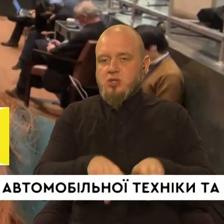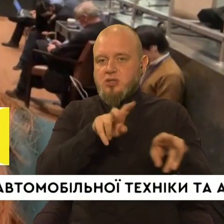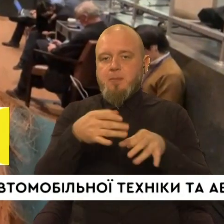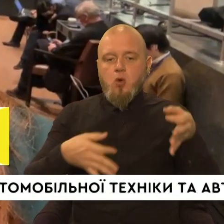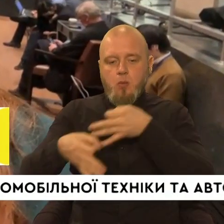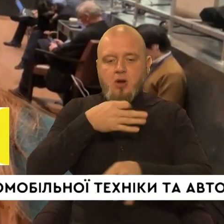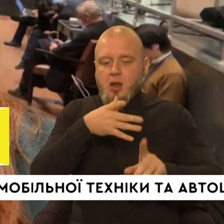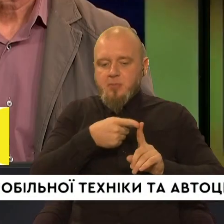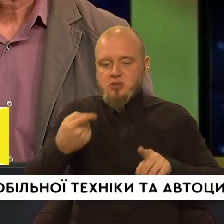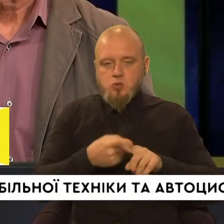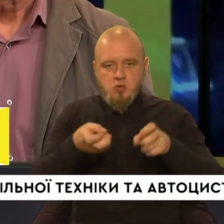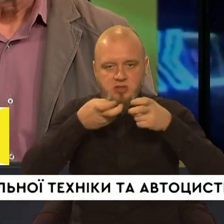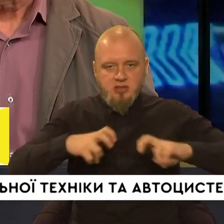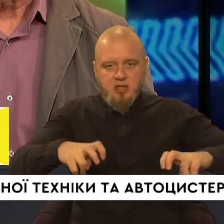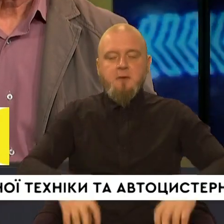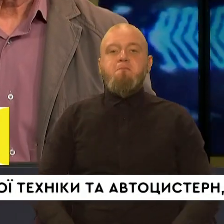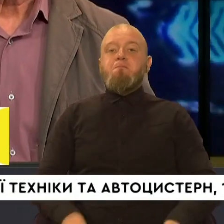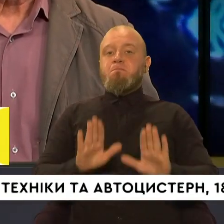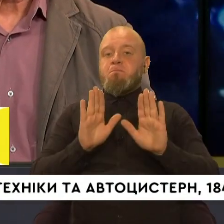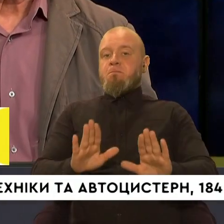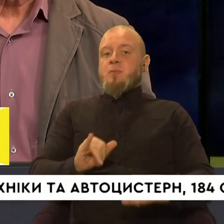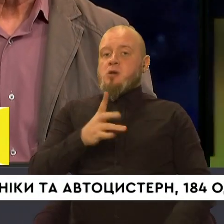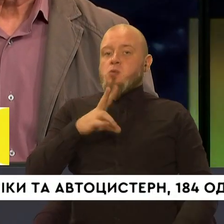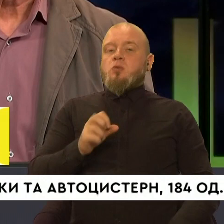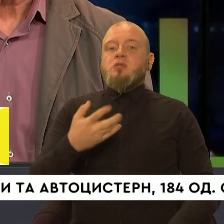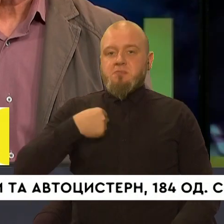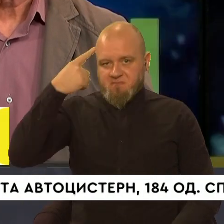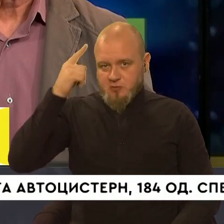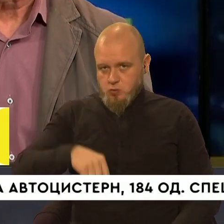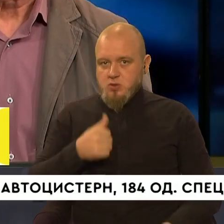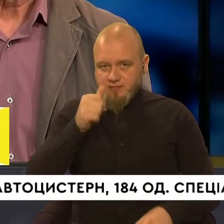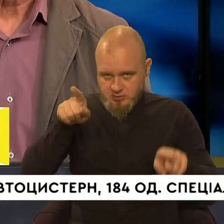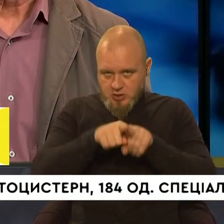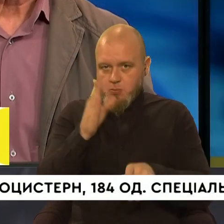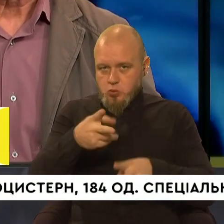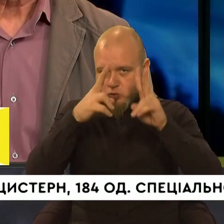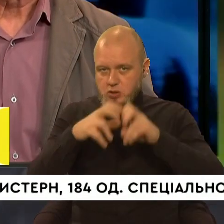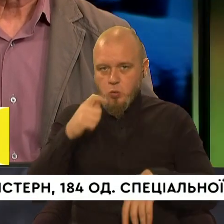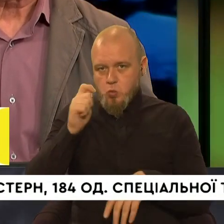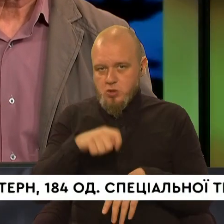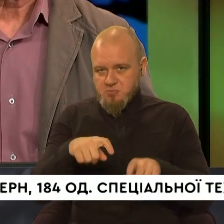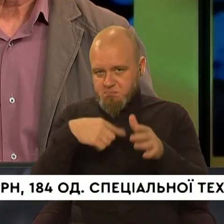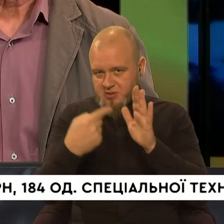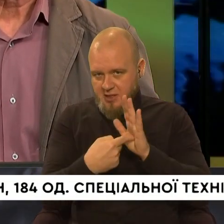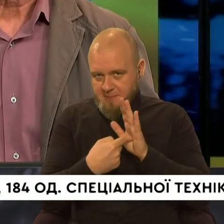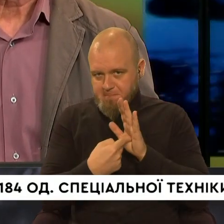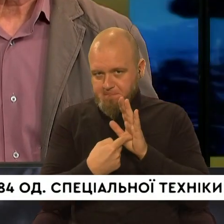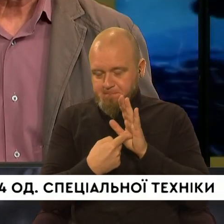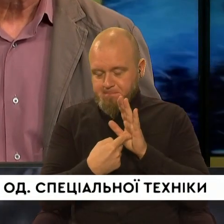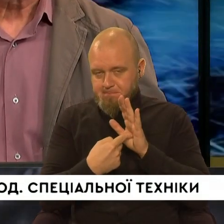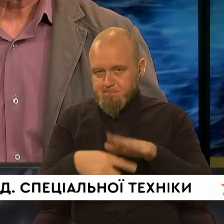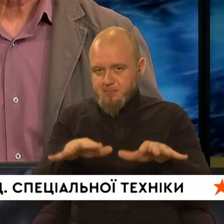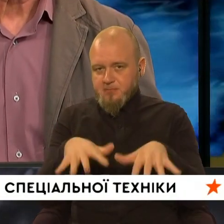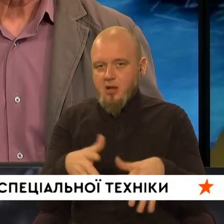під час цього засідання. Ірино, наскільки нам відомо, завтра теж будуть розглядатися українські питання.